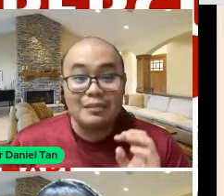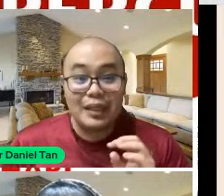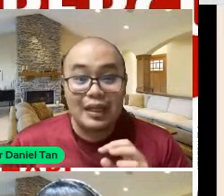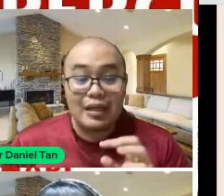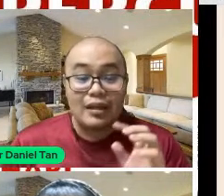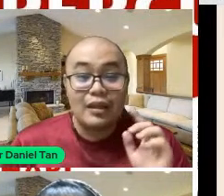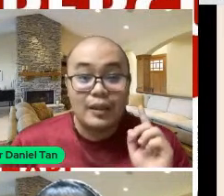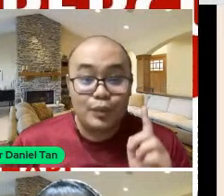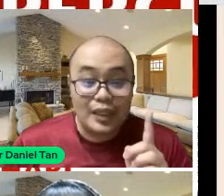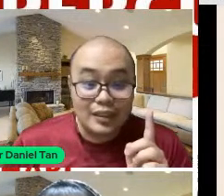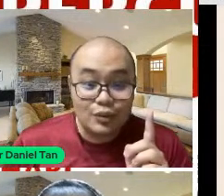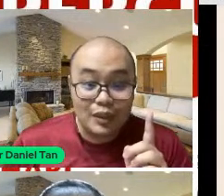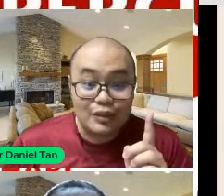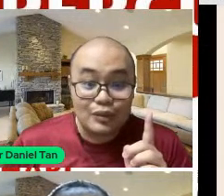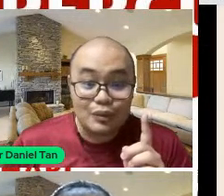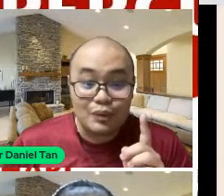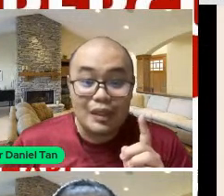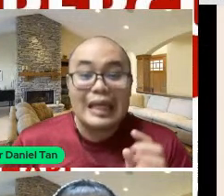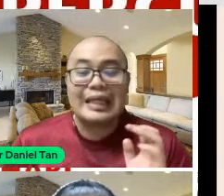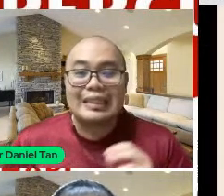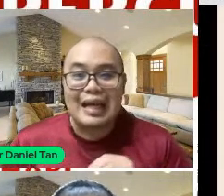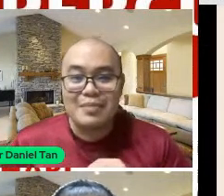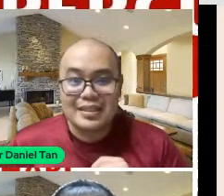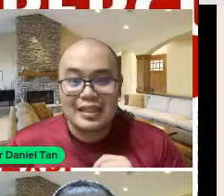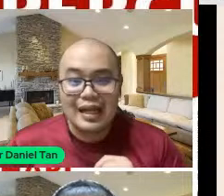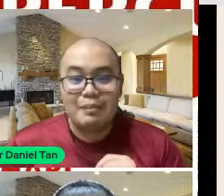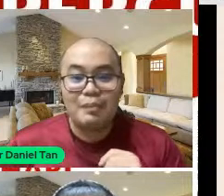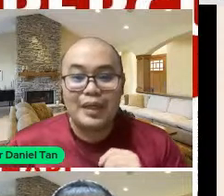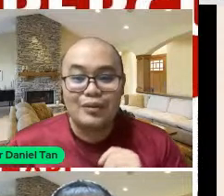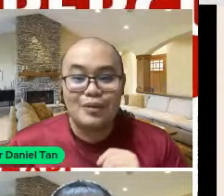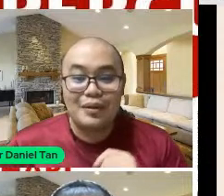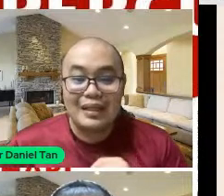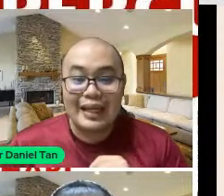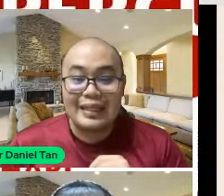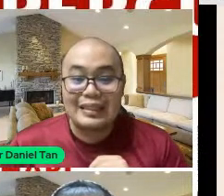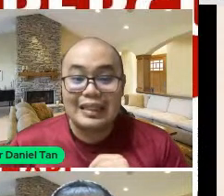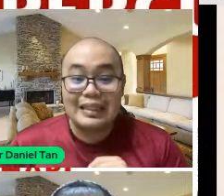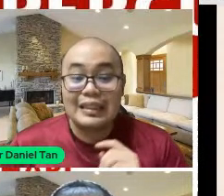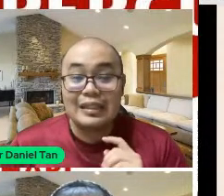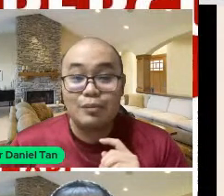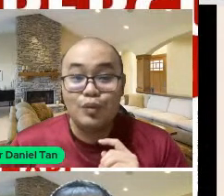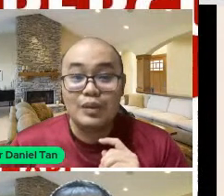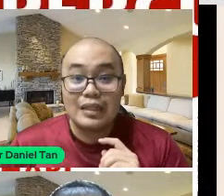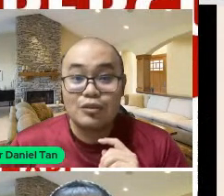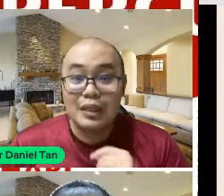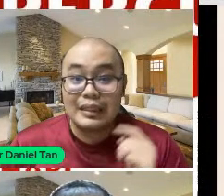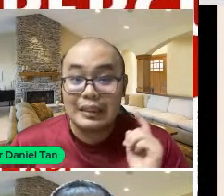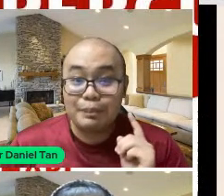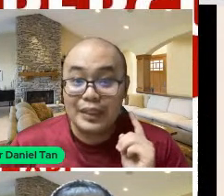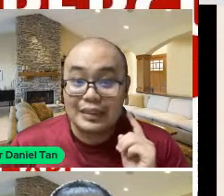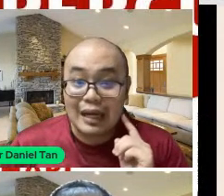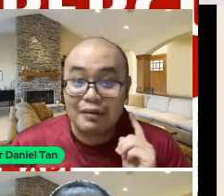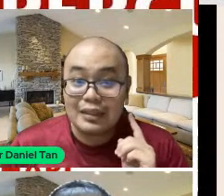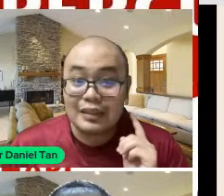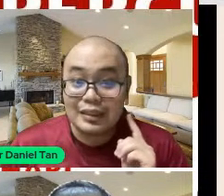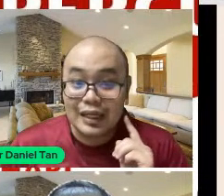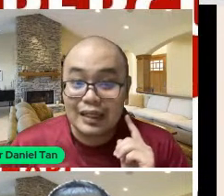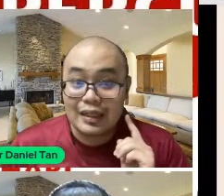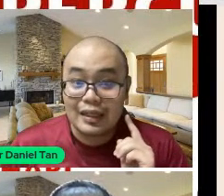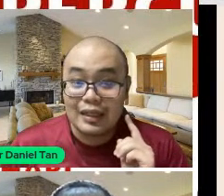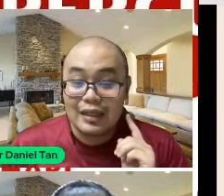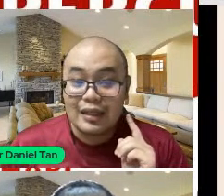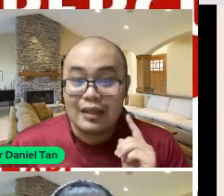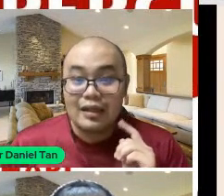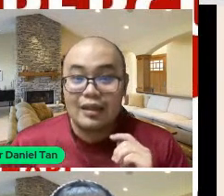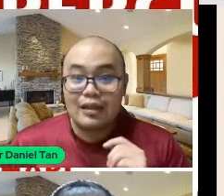sepertimana budak kedua itu kita mestilah membantu orang lain dengan ilmuku dan juga kepintaran